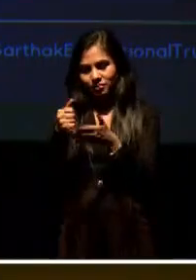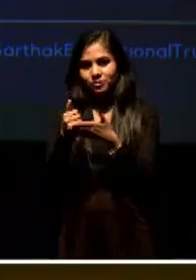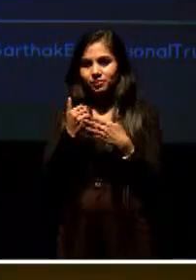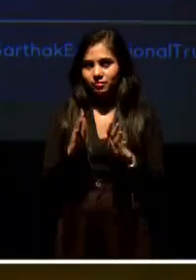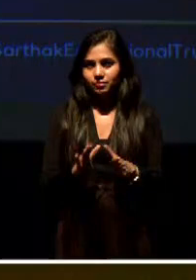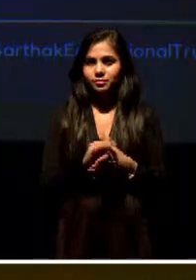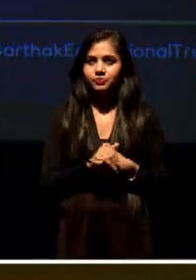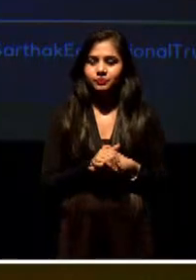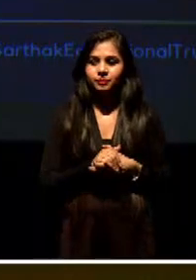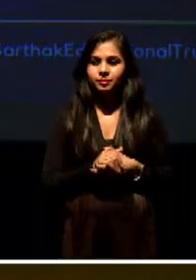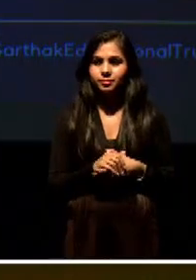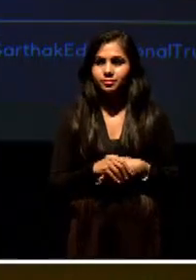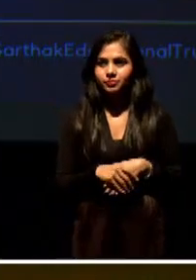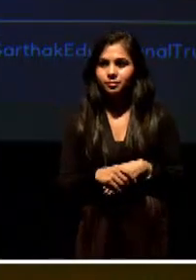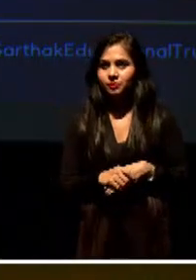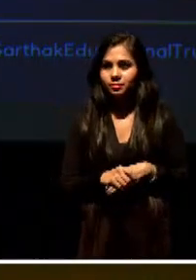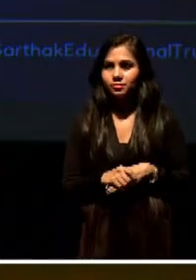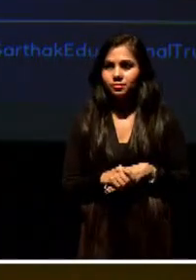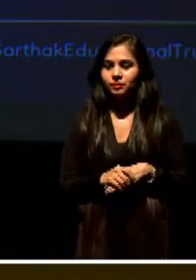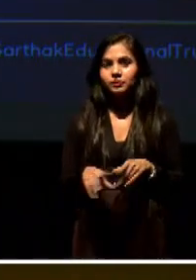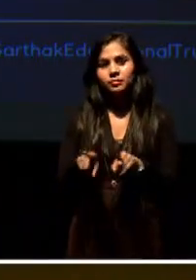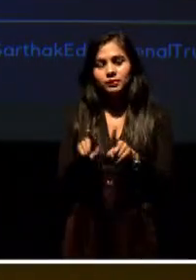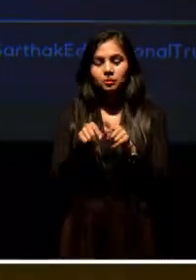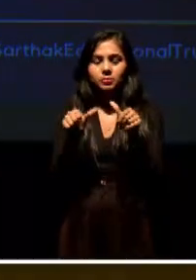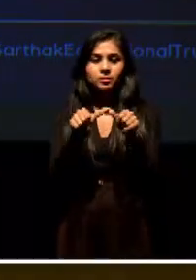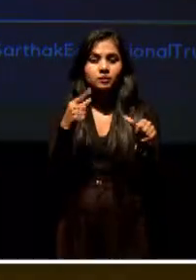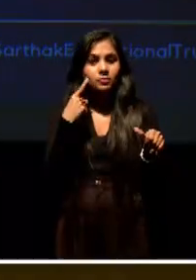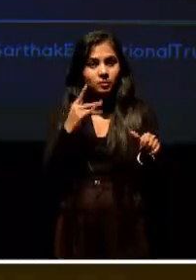बताओ. तो आर्टिफिशियल टेक्नोलॉजी